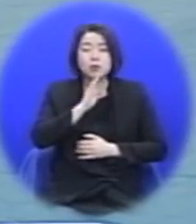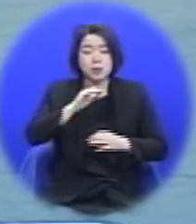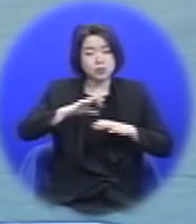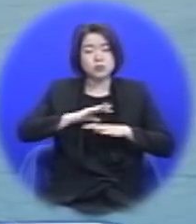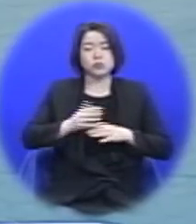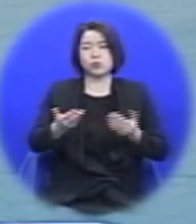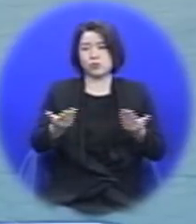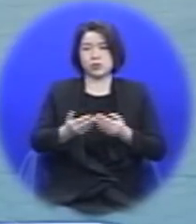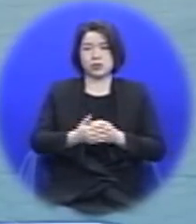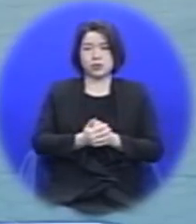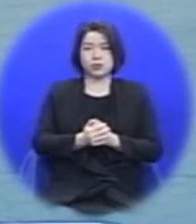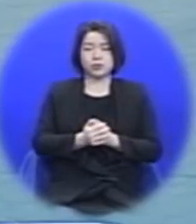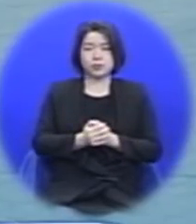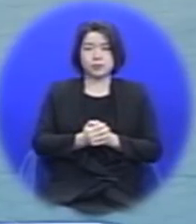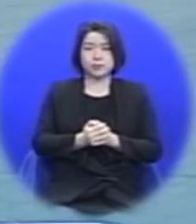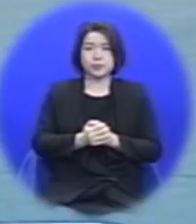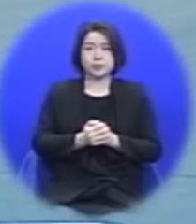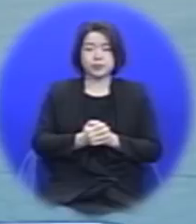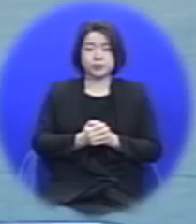무서운 겁니다.